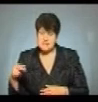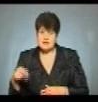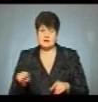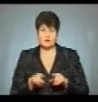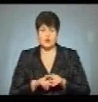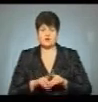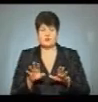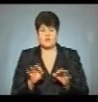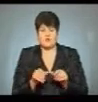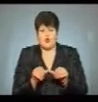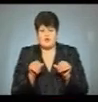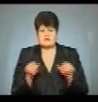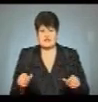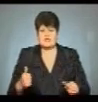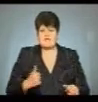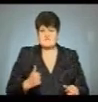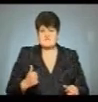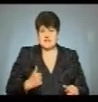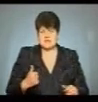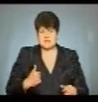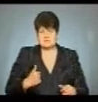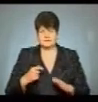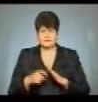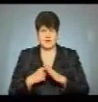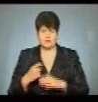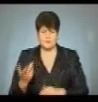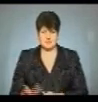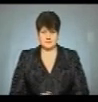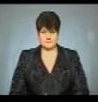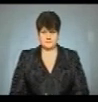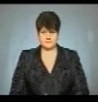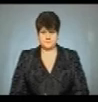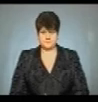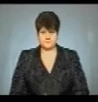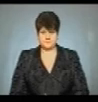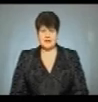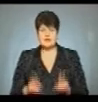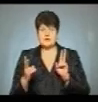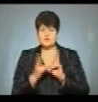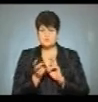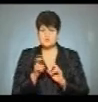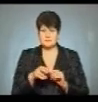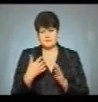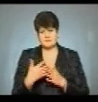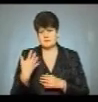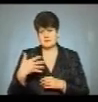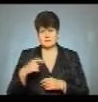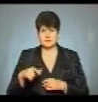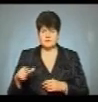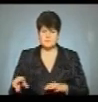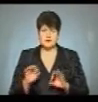про розведення військ на Донбасі. Більше розповість Богдана Сарабун. На зустріч прийшли близько 50 осіб,